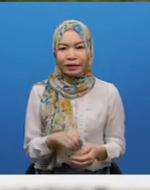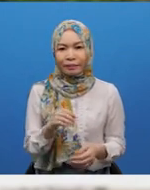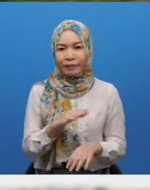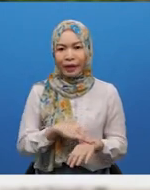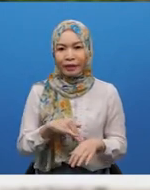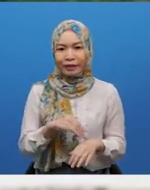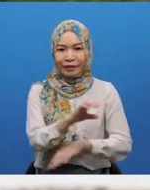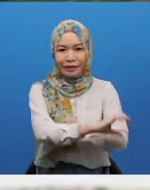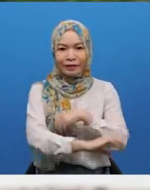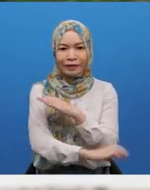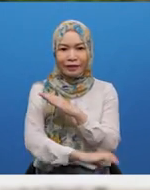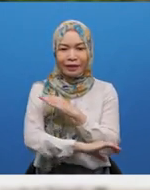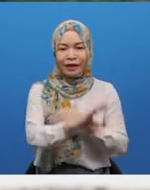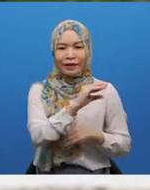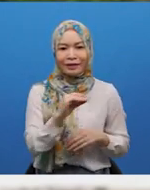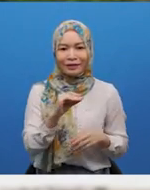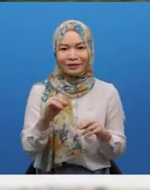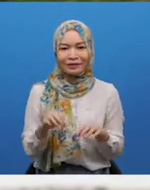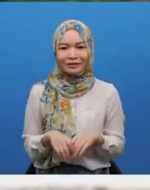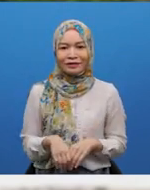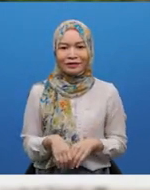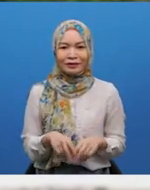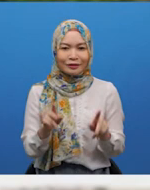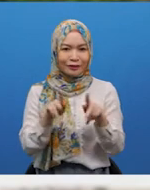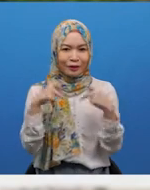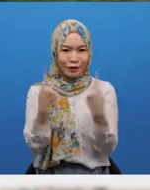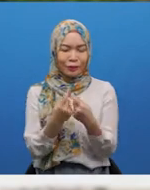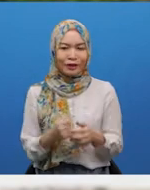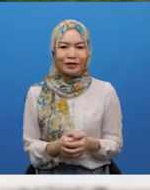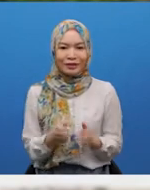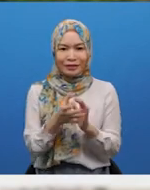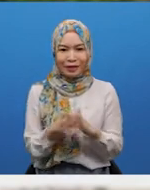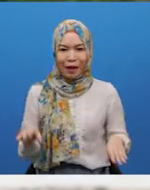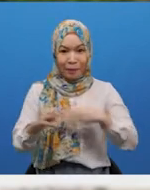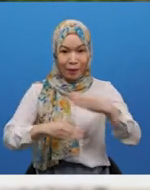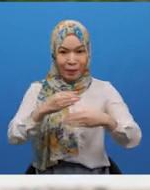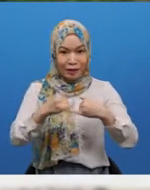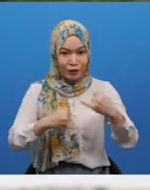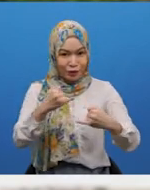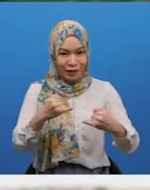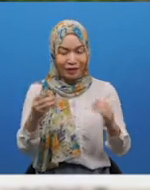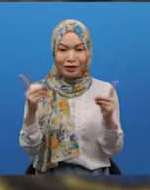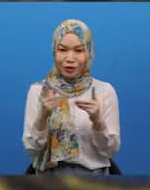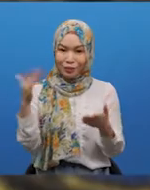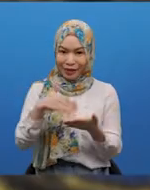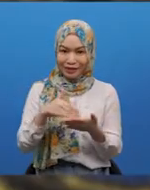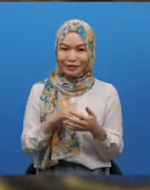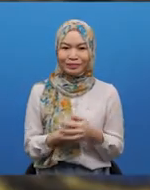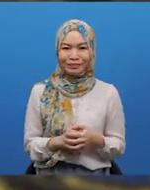negara. Akhir kata daripada cikgu, selamat maju jaya. Jumpa lagi.